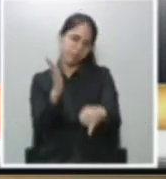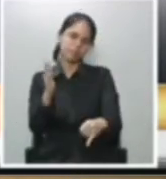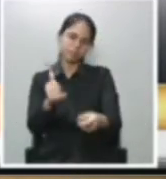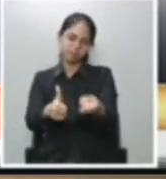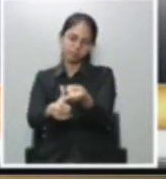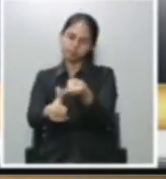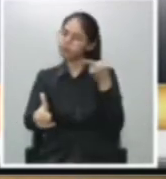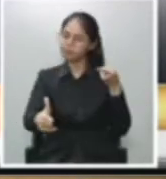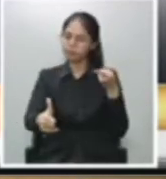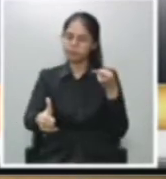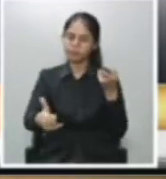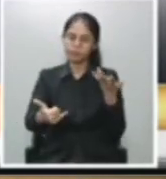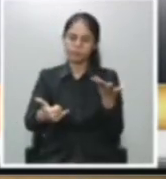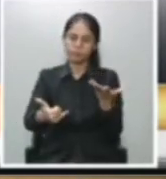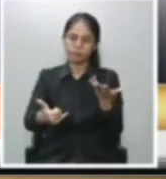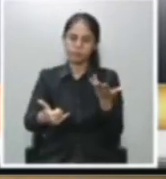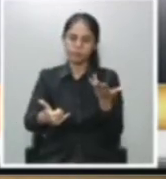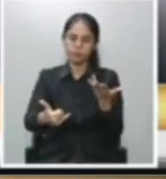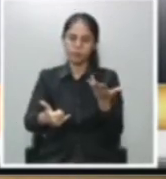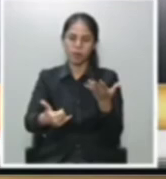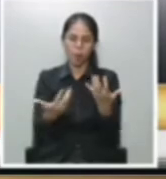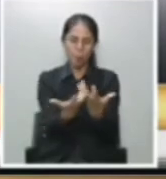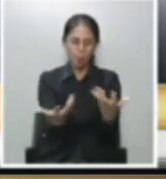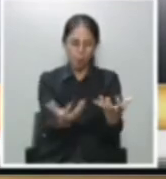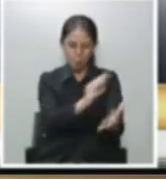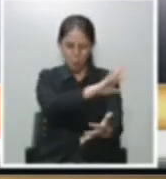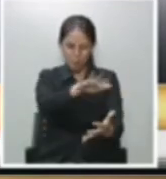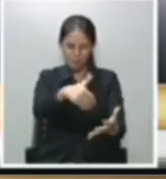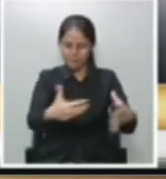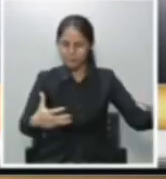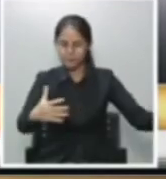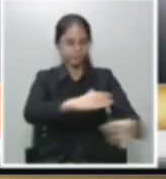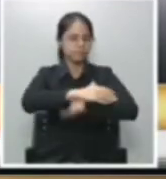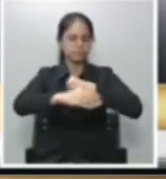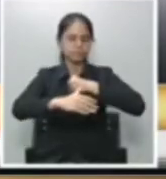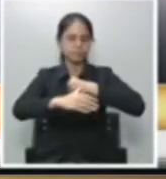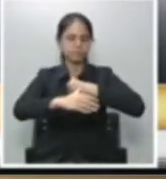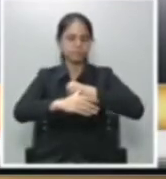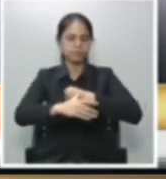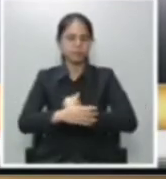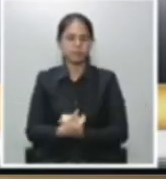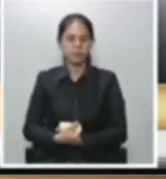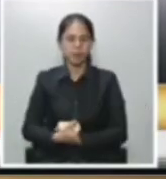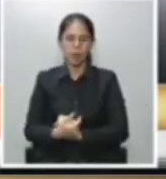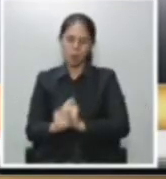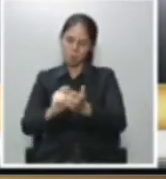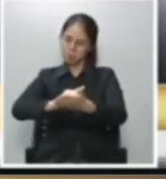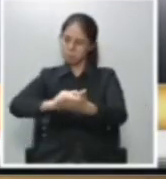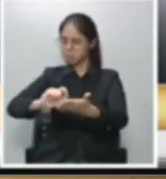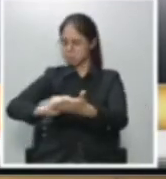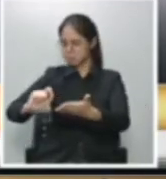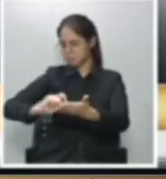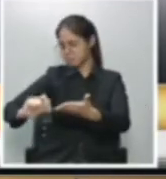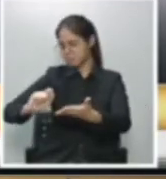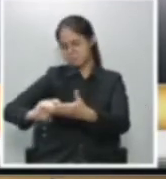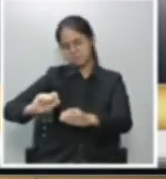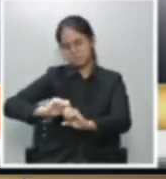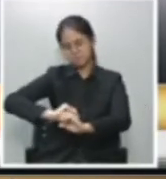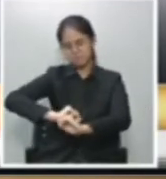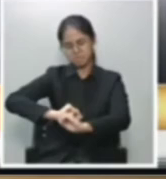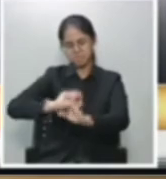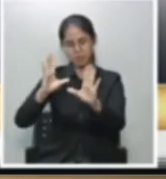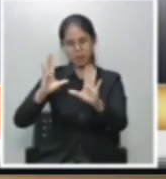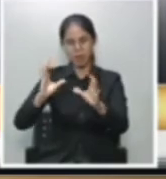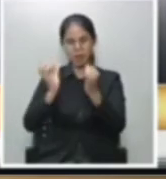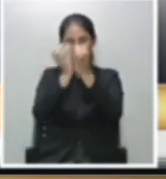ชีวิตแล้วก็ยึดทรัพย์สินทั้งหมดแล้วก็เขียนไว้ด้วยว่ารัฐ